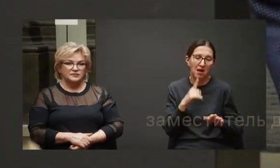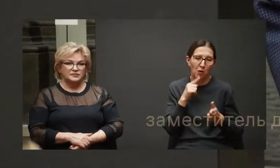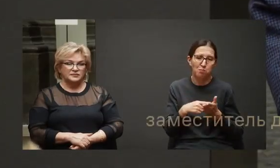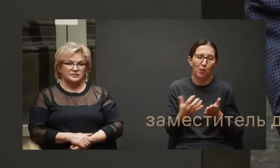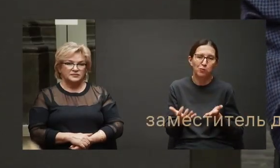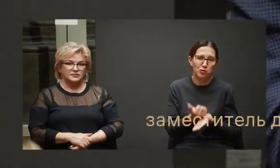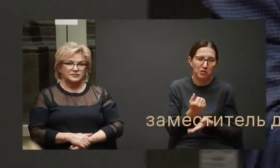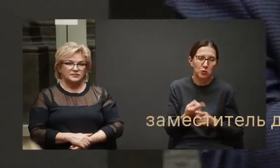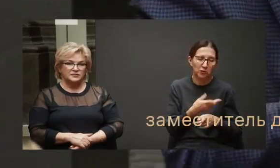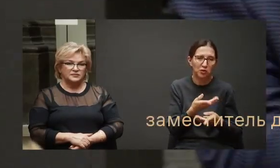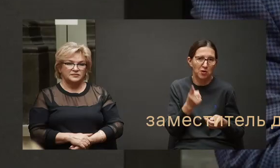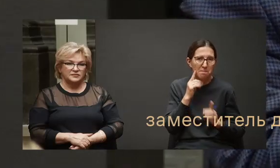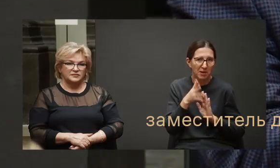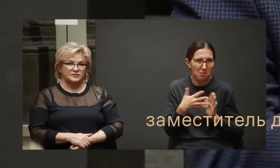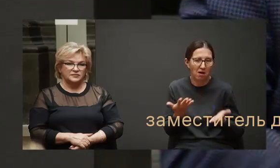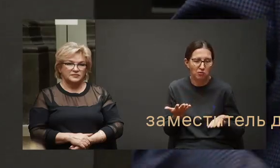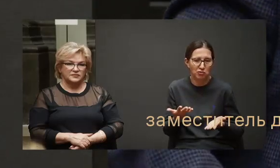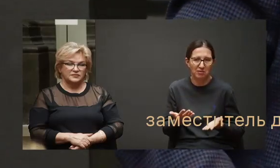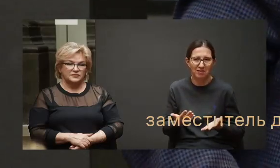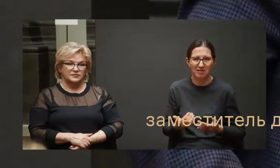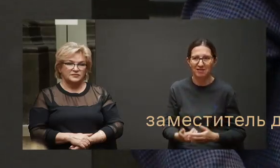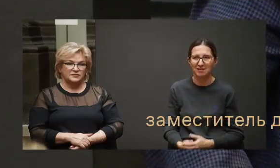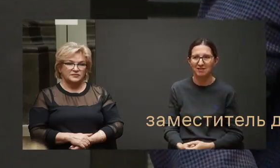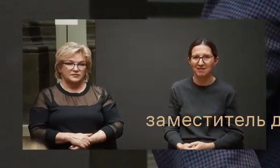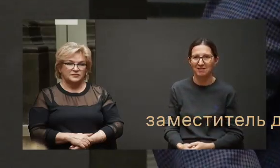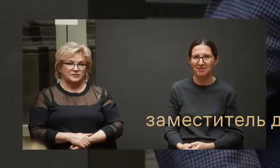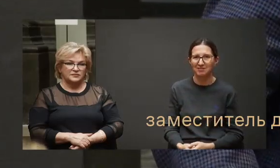как ты понимаешь. Я